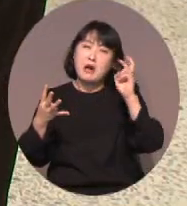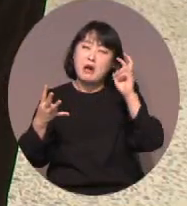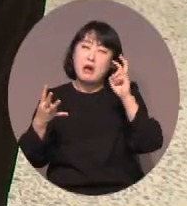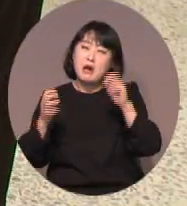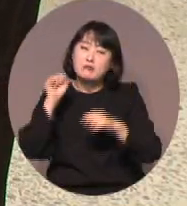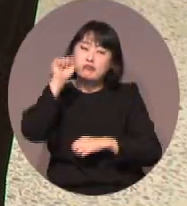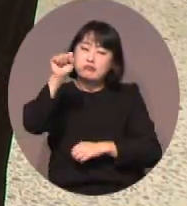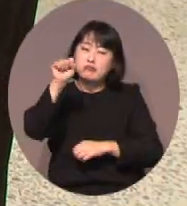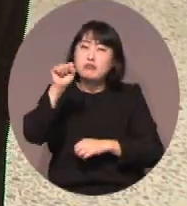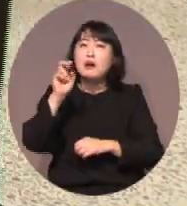MBC 뉴스 이승섭입니다